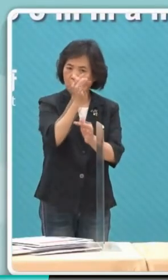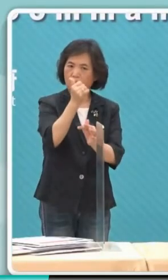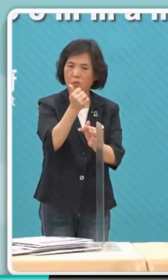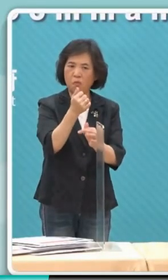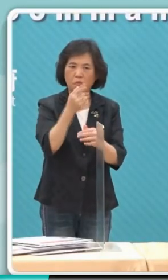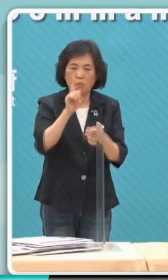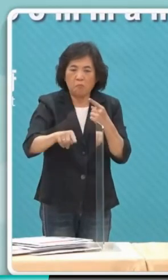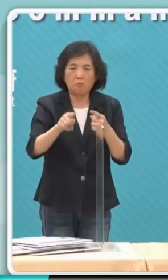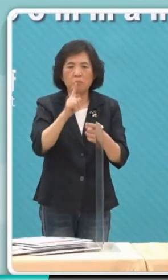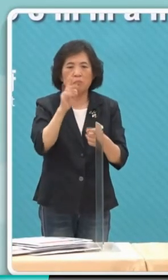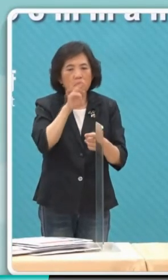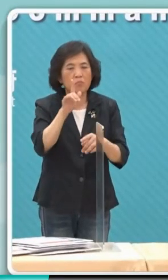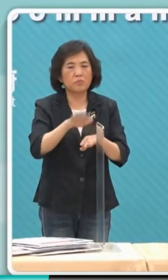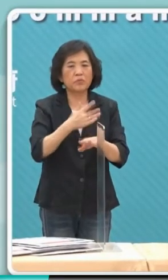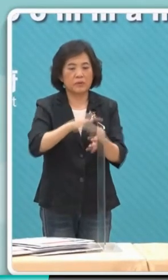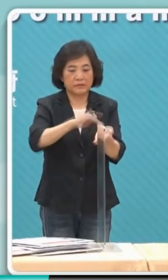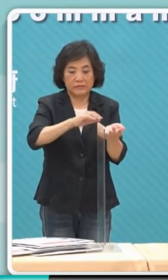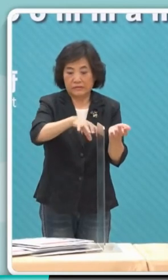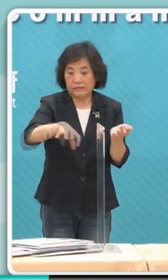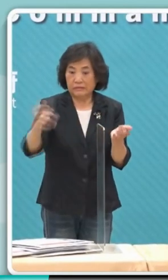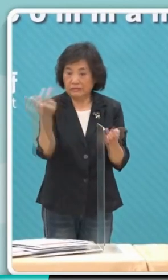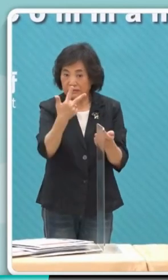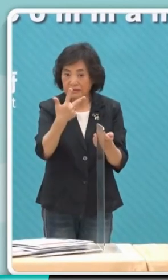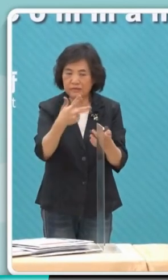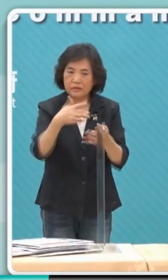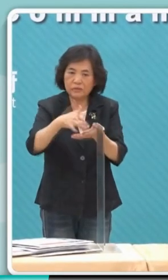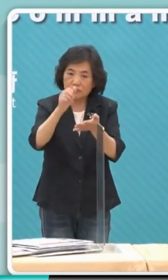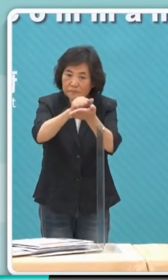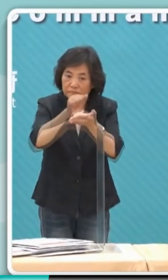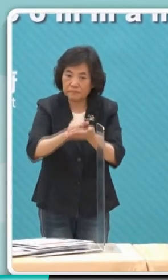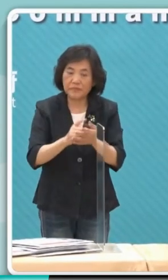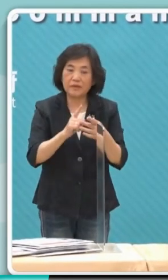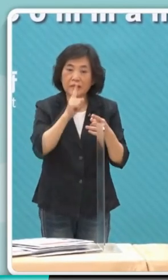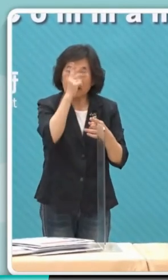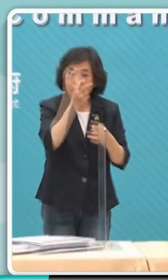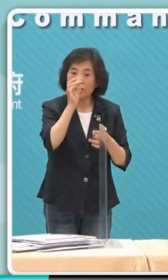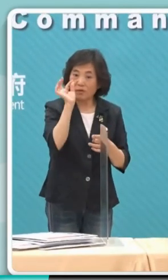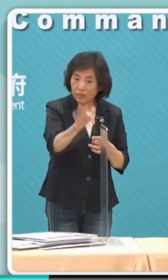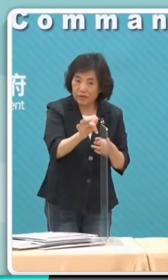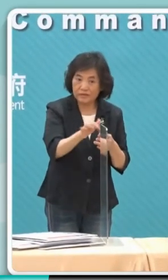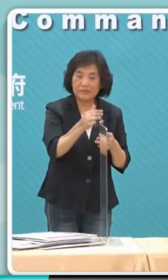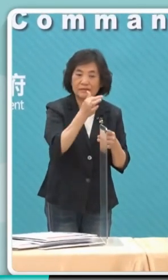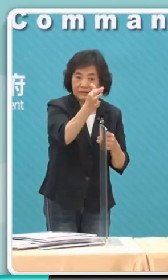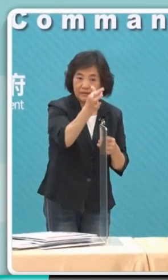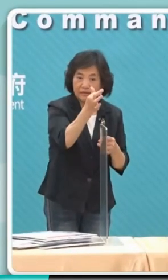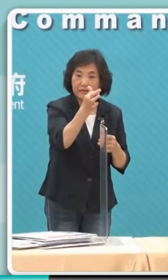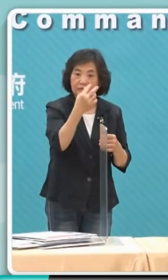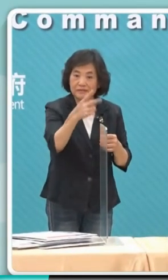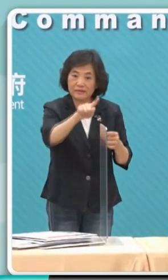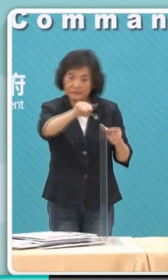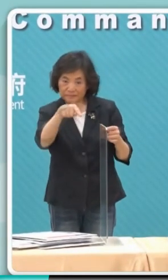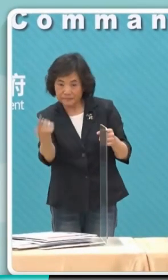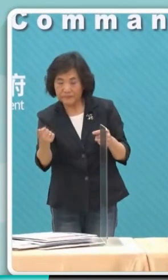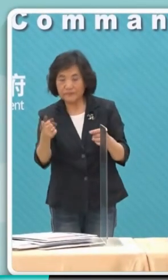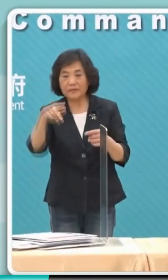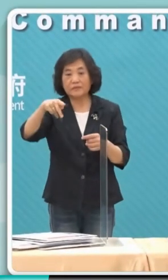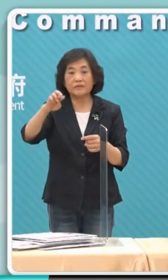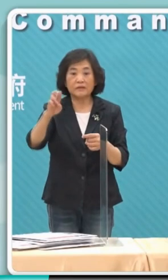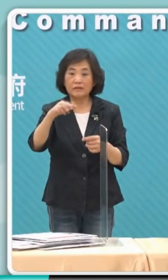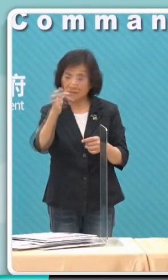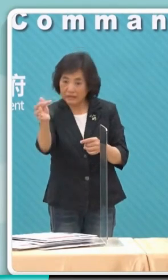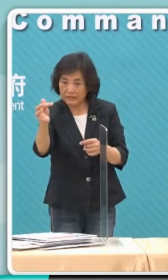北市七大公费筛检站的统计数据，我们目前快筛阳性之后再做 PCR 的阳性率高